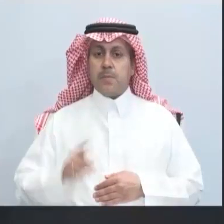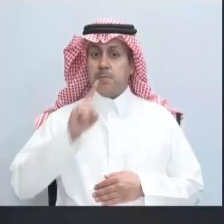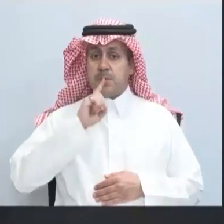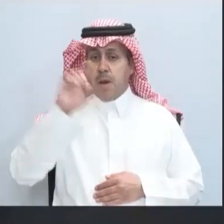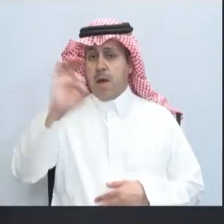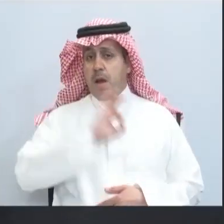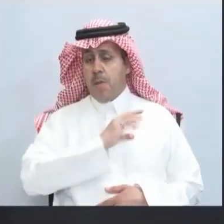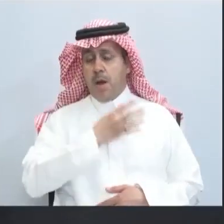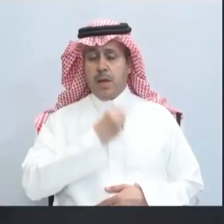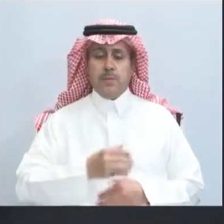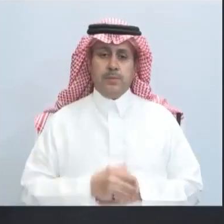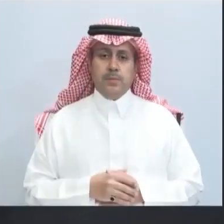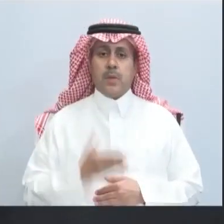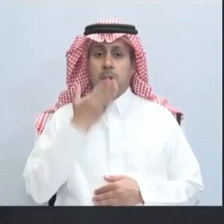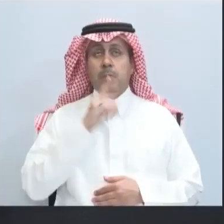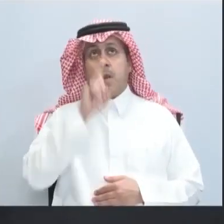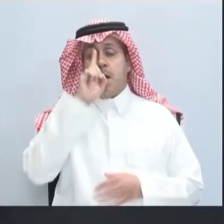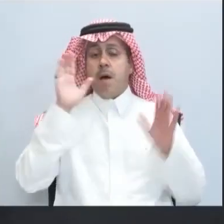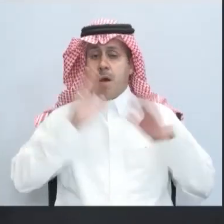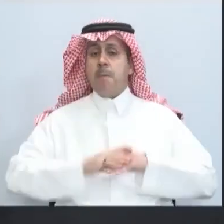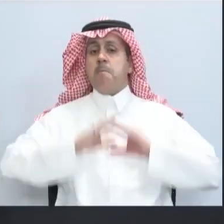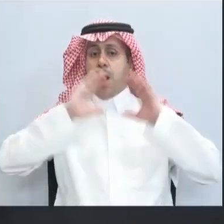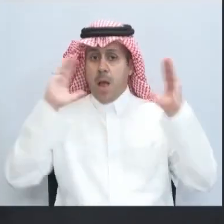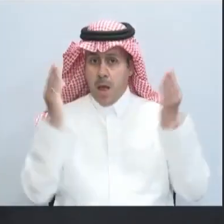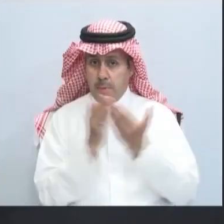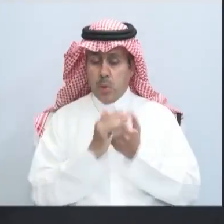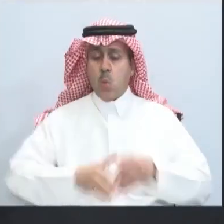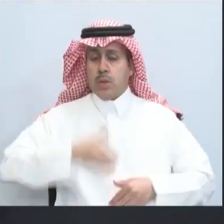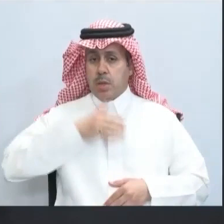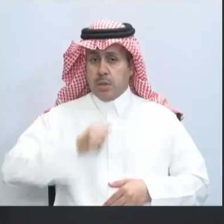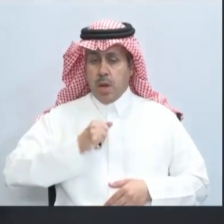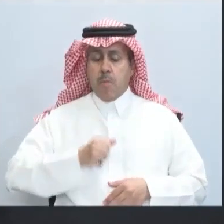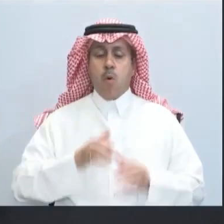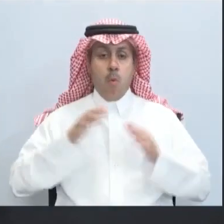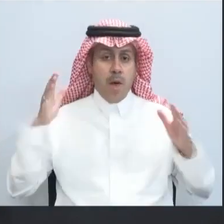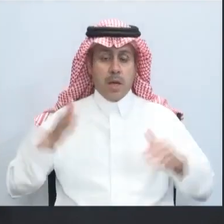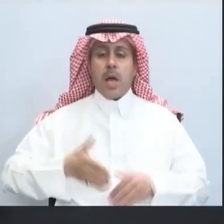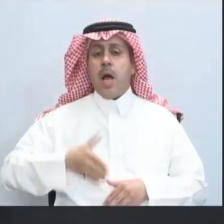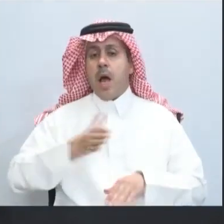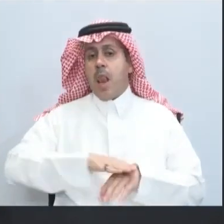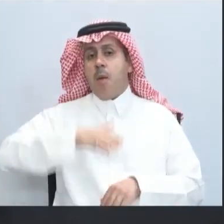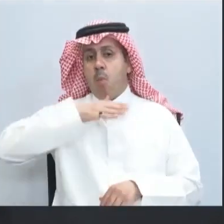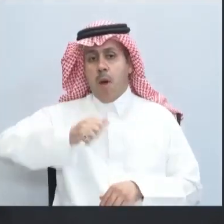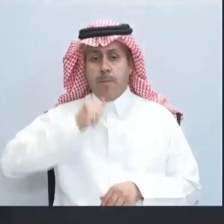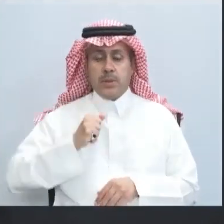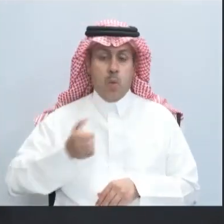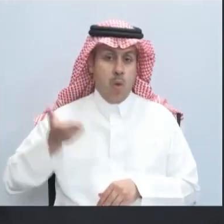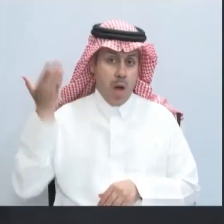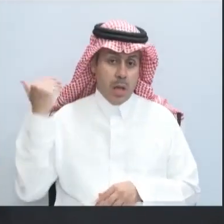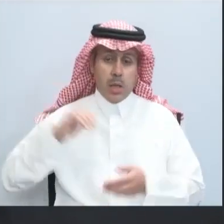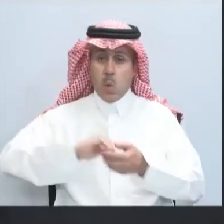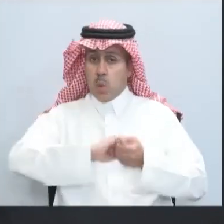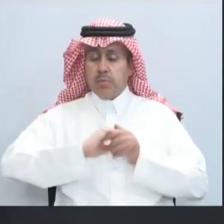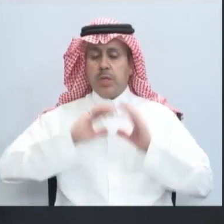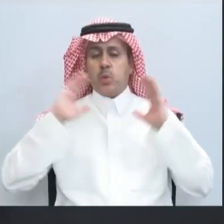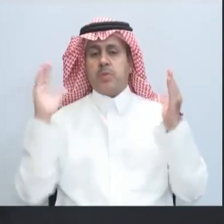بسم الله الرحمن الرحيم الحمد لله رب العالمين وصلى الله وسلم وبارك على نبينا محمد وعلى اله